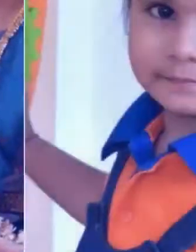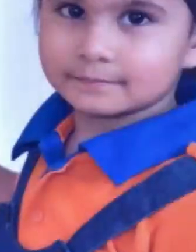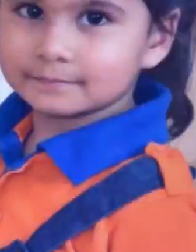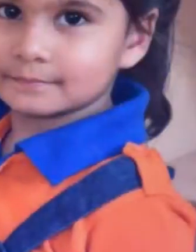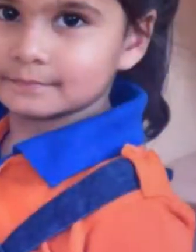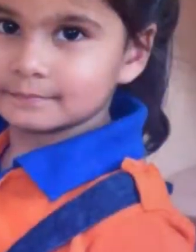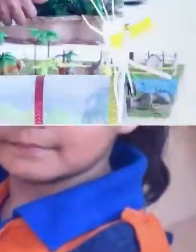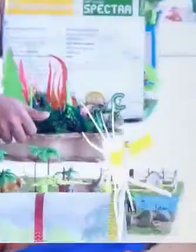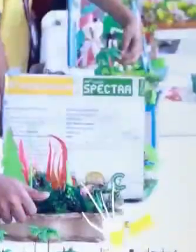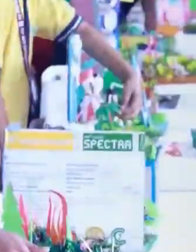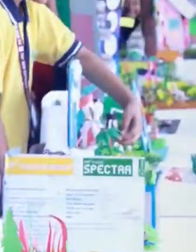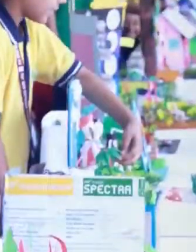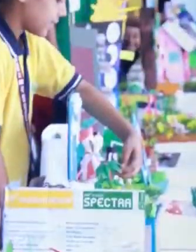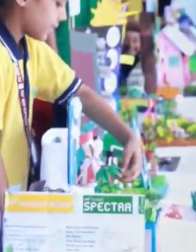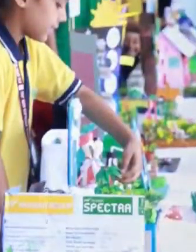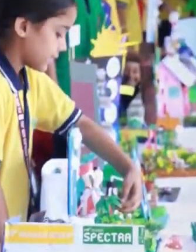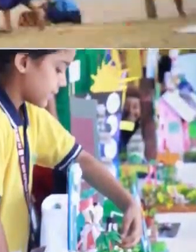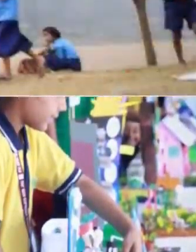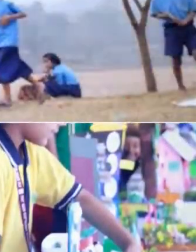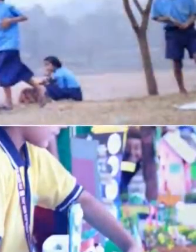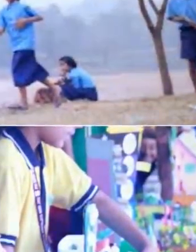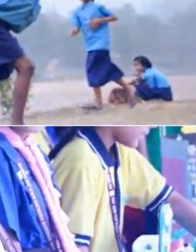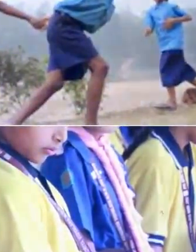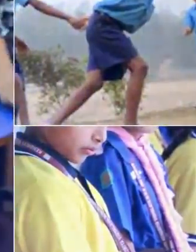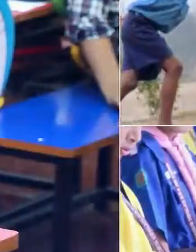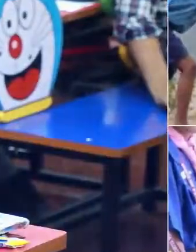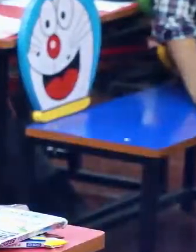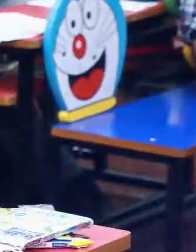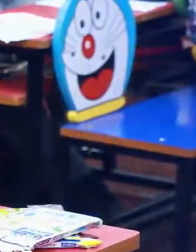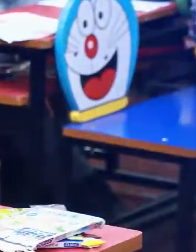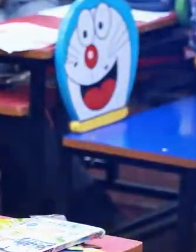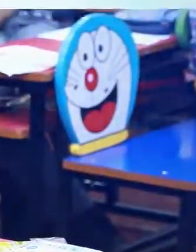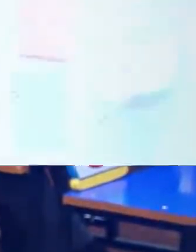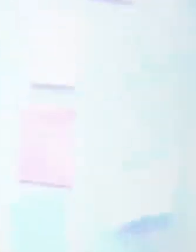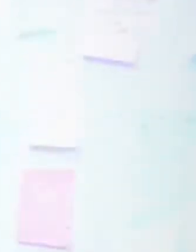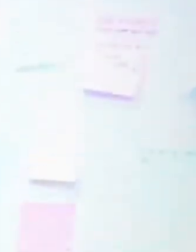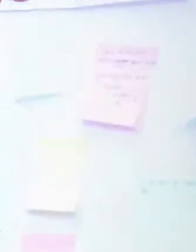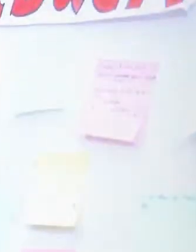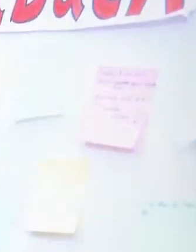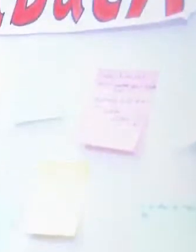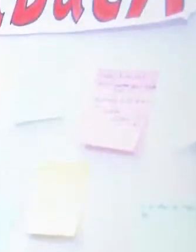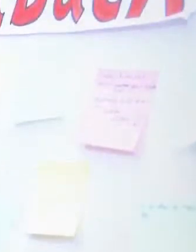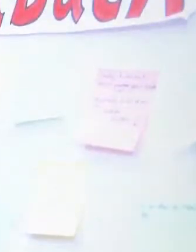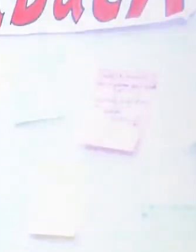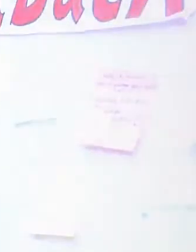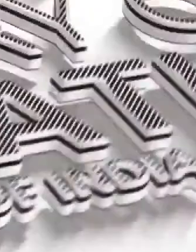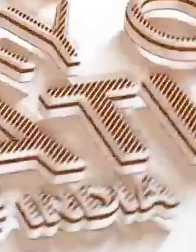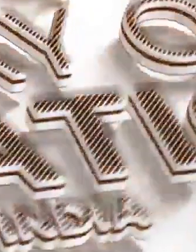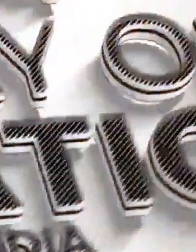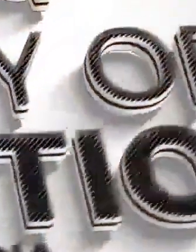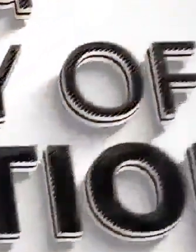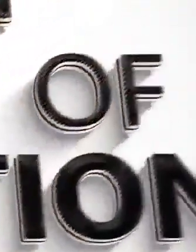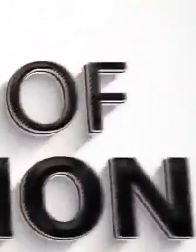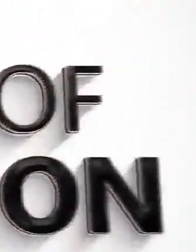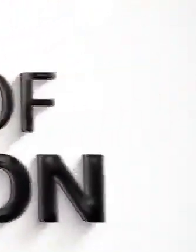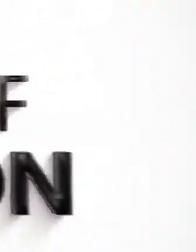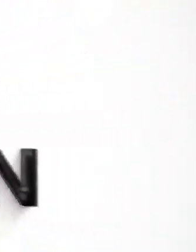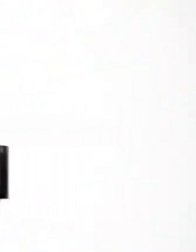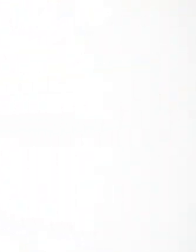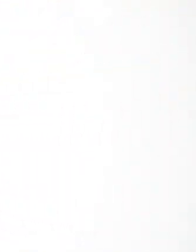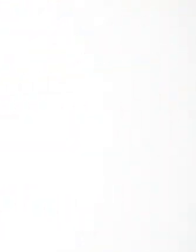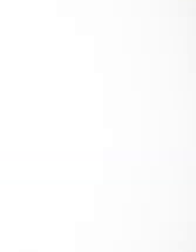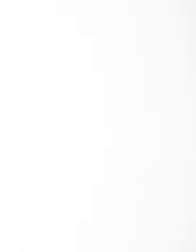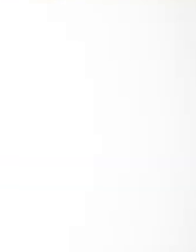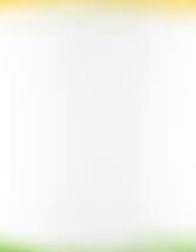क्या आपको भी गीत, कविता पढ़ने, लिखने और गाने गुनगुनाने में रुचि है? तो आइए शिक्षा मंत्रालय